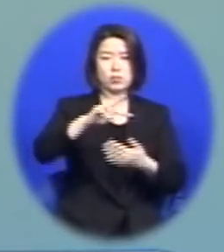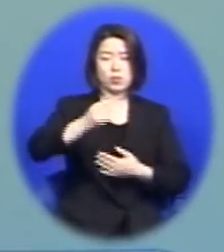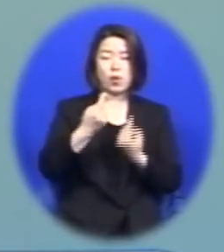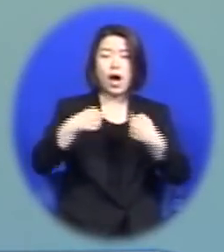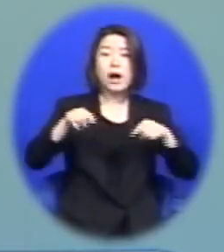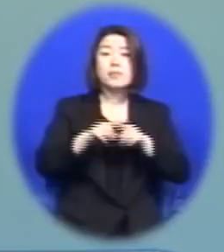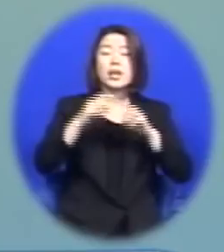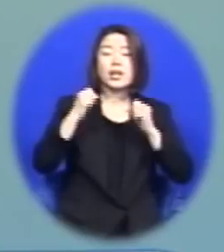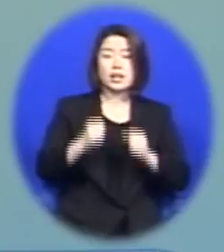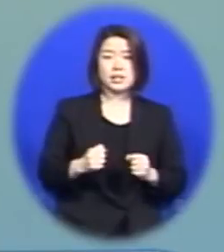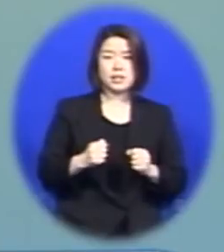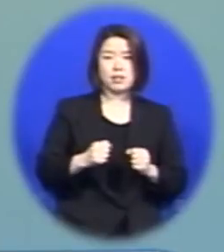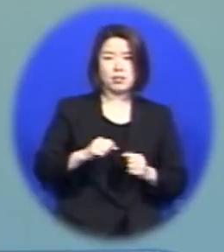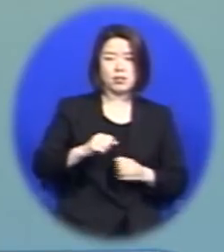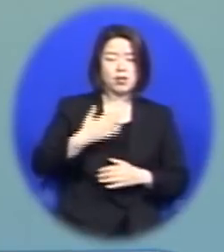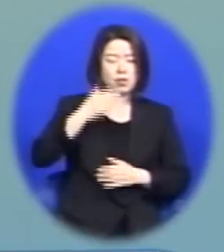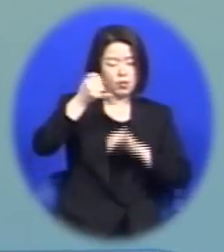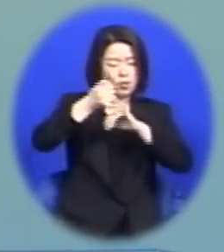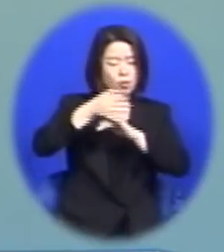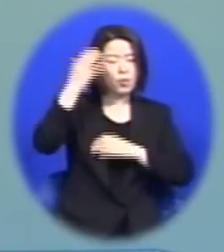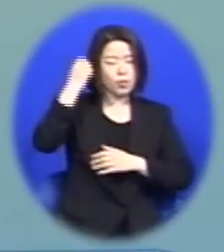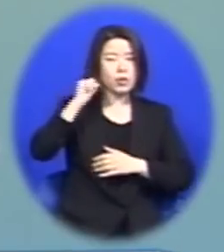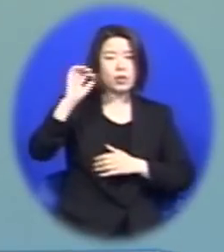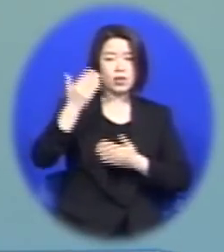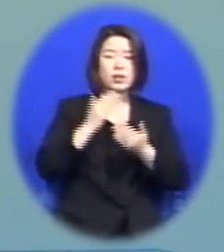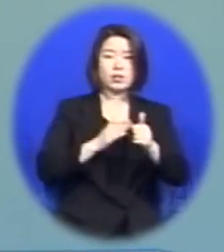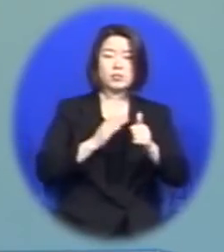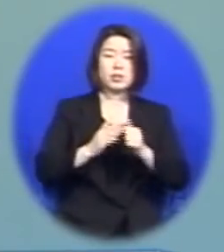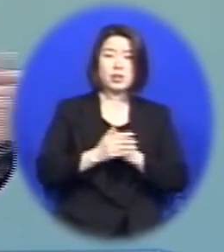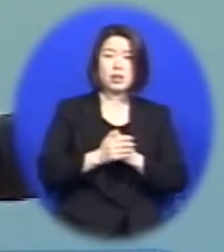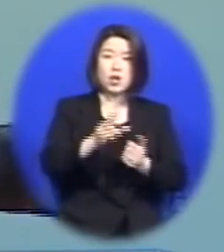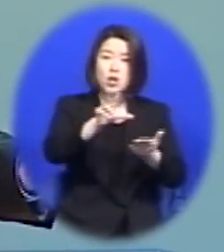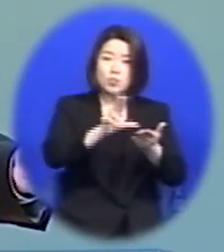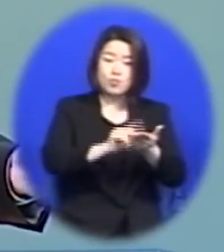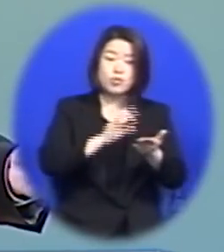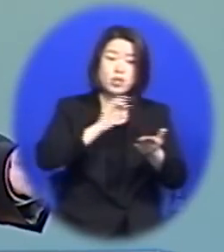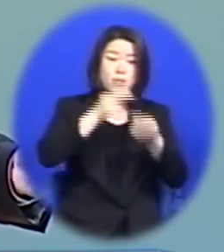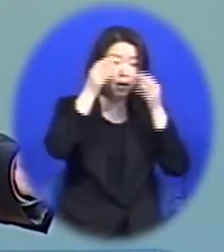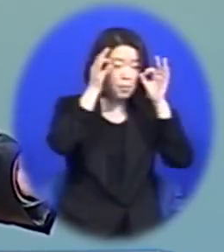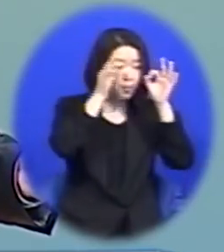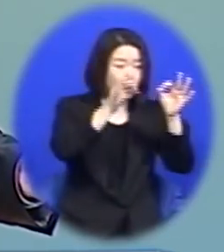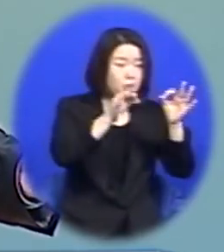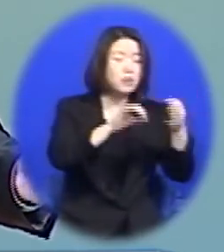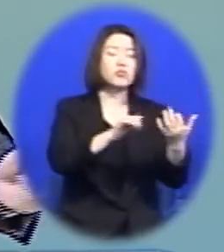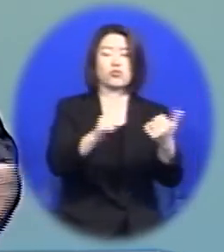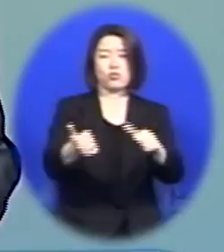것을 이제는 아셔야 되요 문제만 바라보면 죽습니다